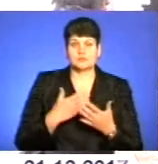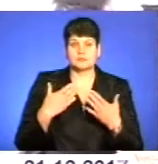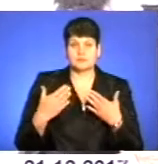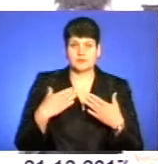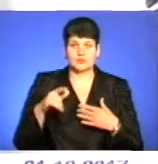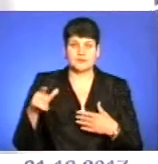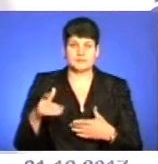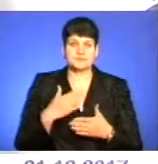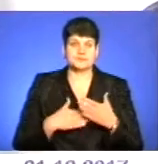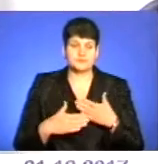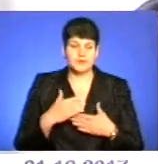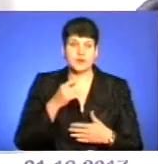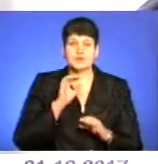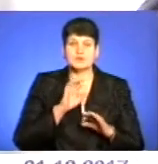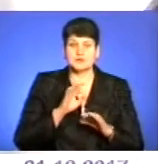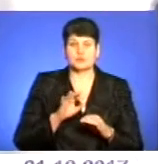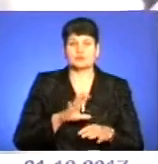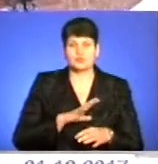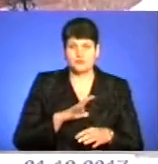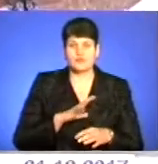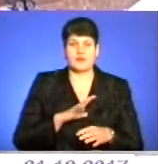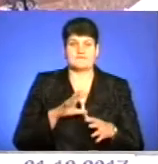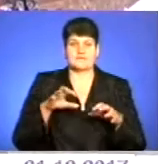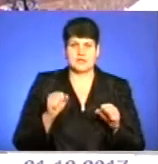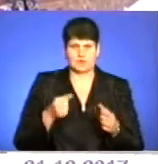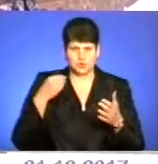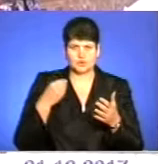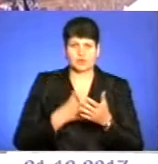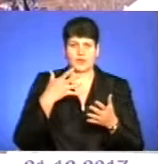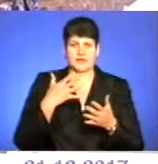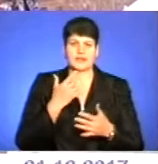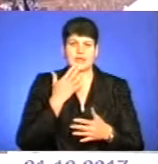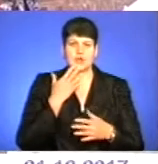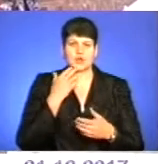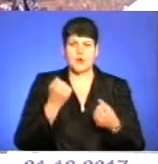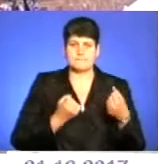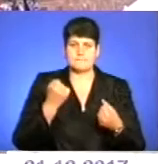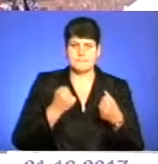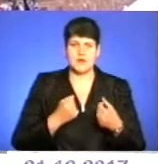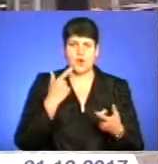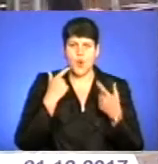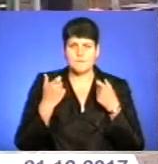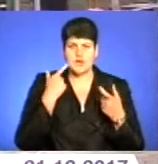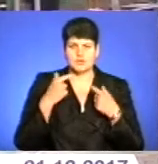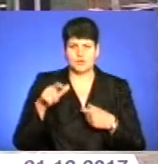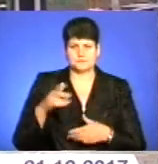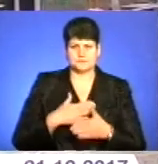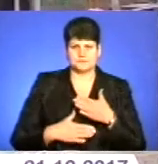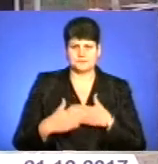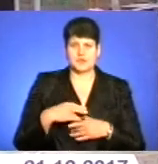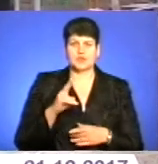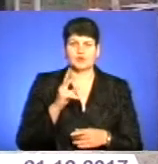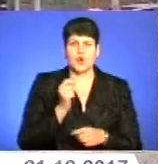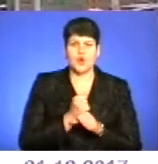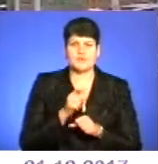можливостями Тернополя, розповідає, нерідко власники, зокрема, дорогих іномарок, ще й ображають громадян з інвалідністю, а також тих, хто робить